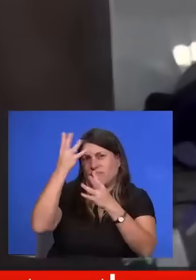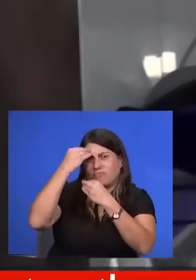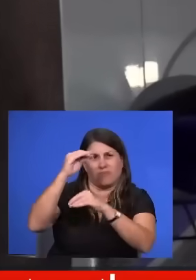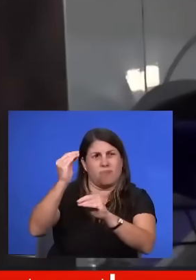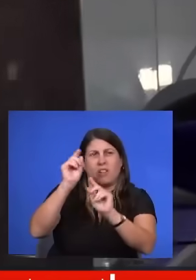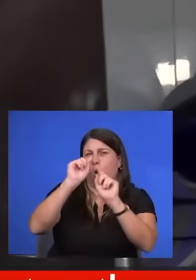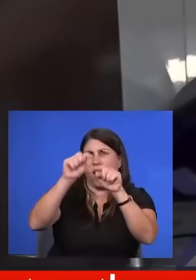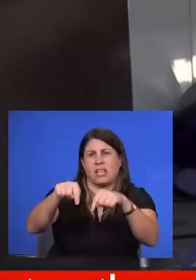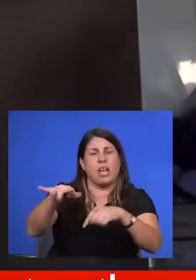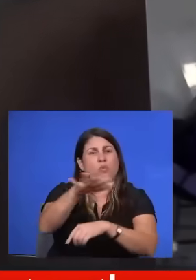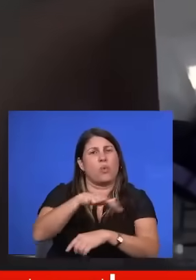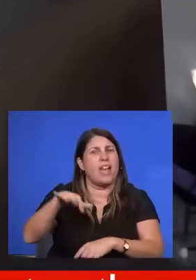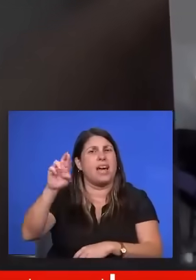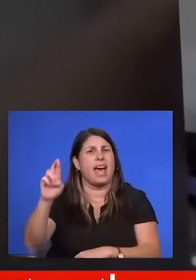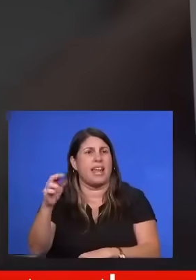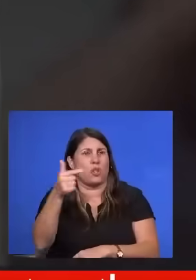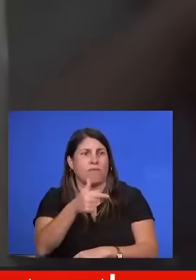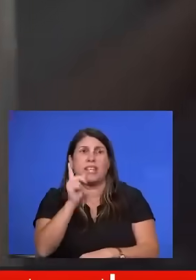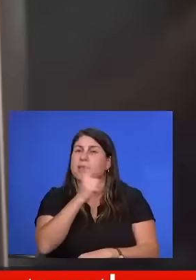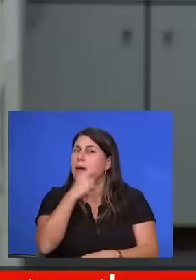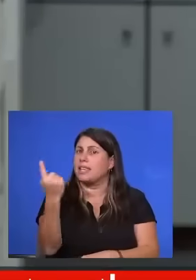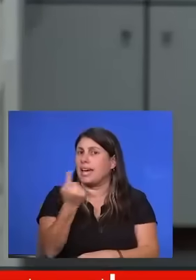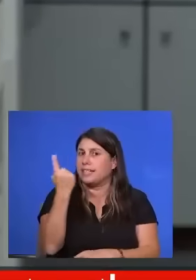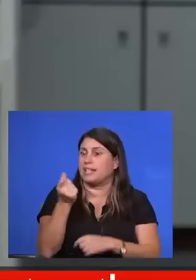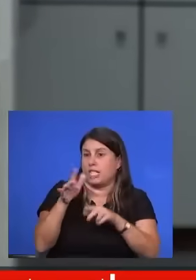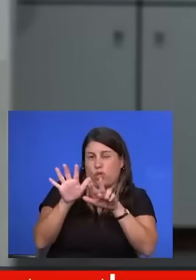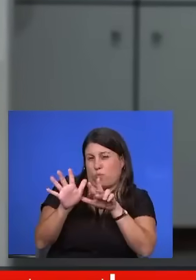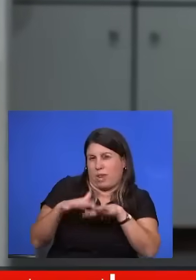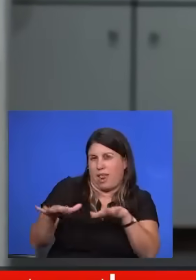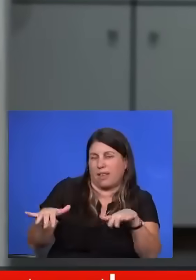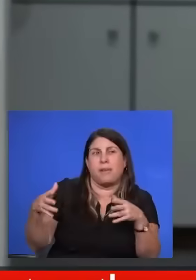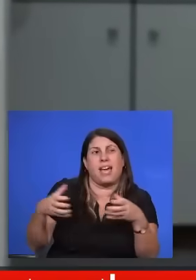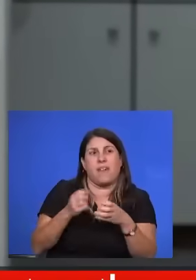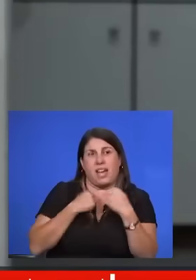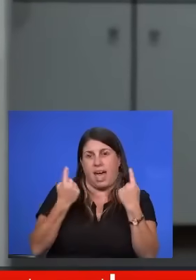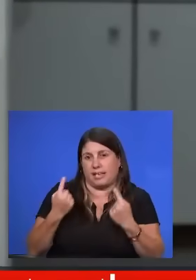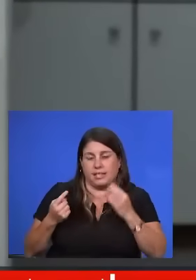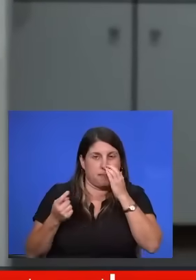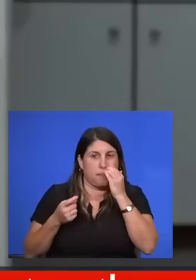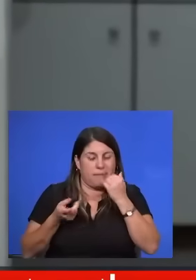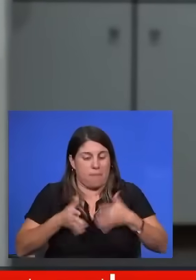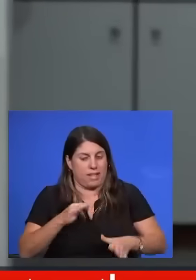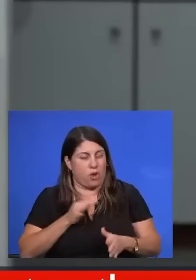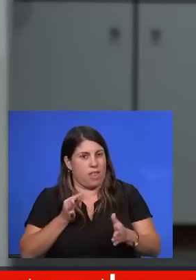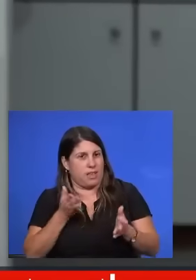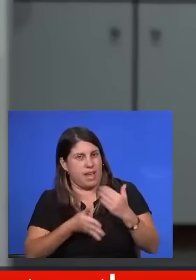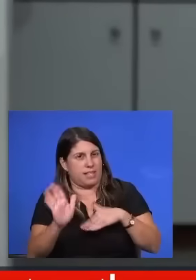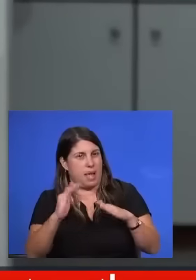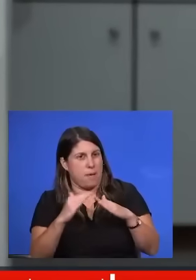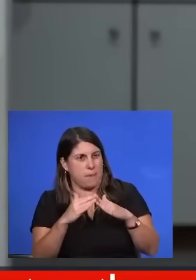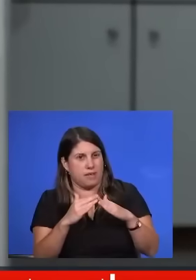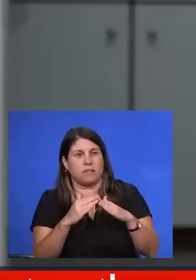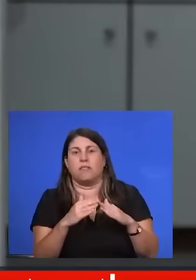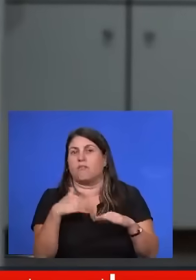הם יחידנית לשמונה ילדים מהחברה החרדית. הבן שלי יצא מהבית, ואחרי חצי שעה